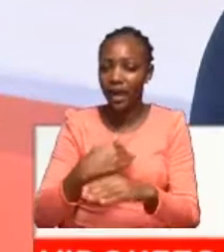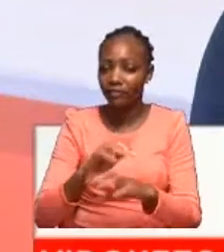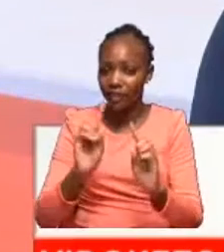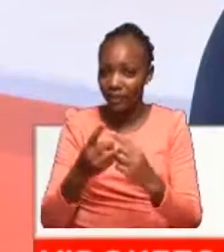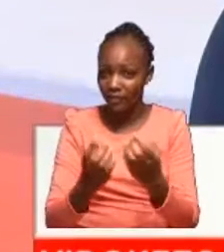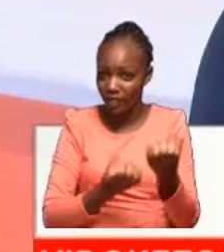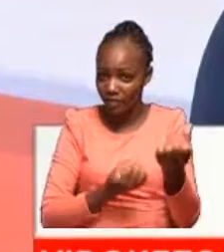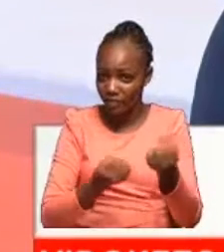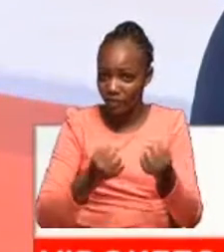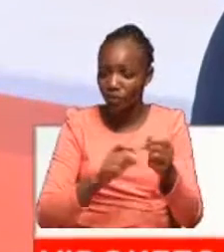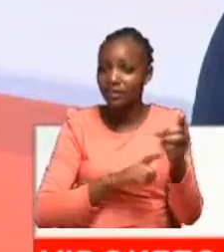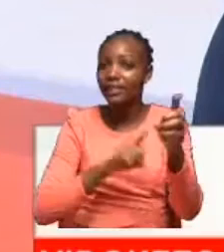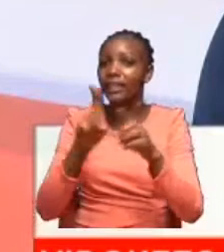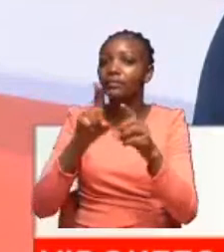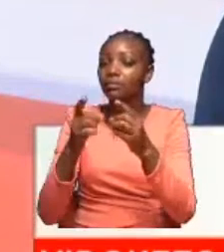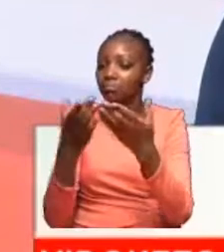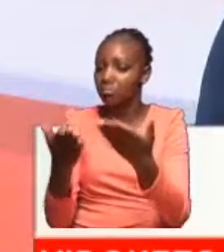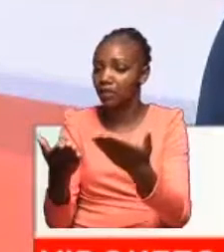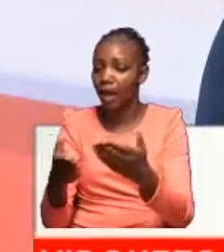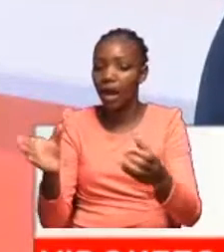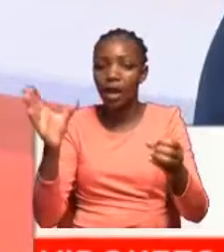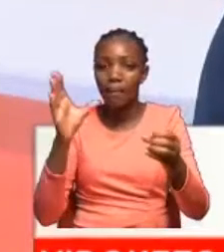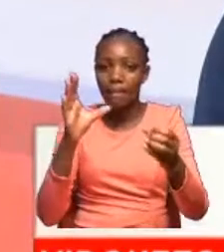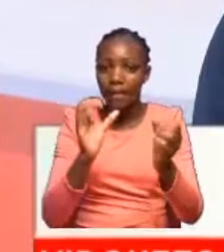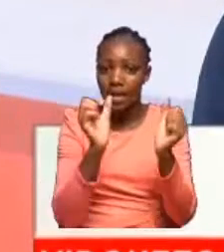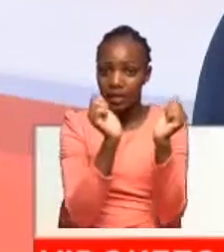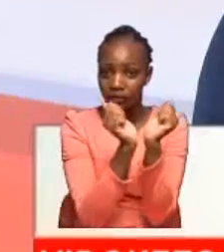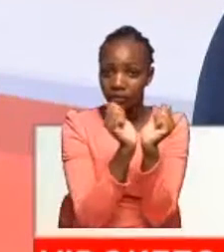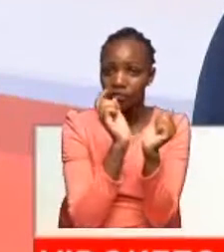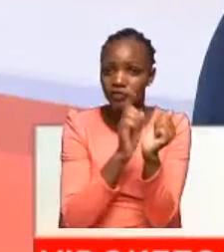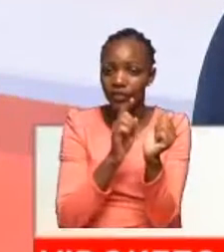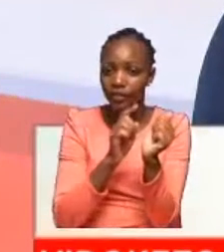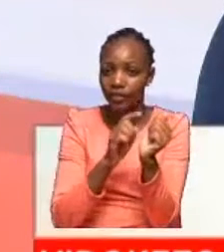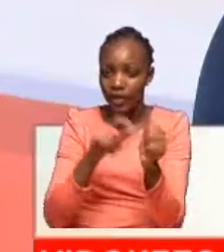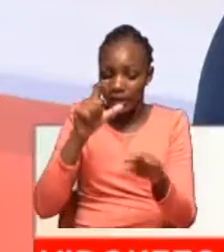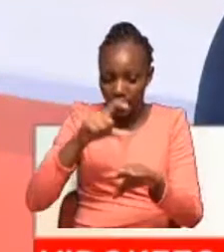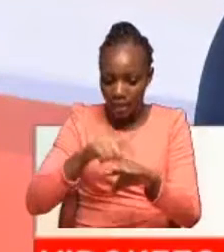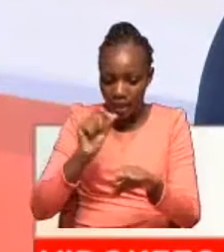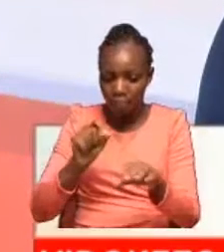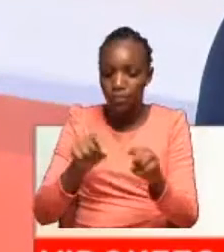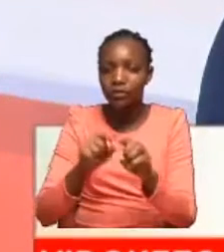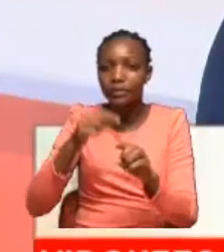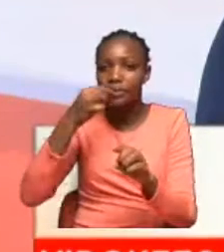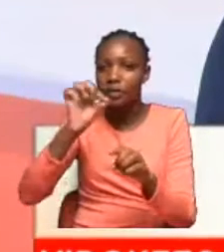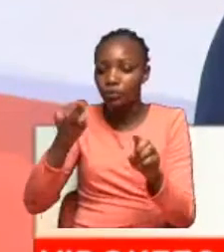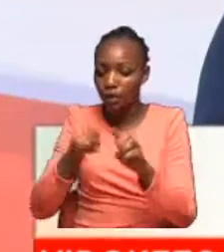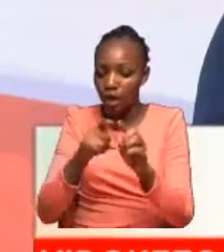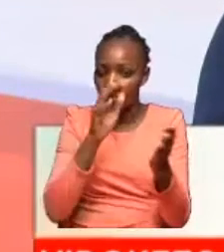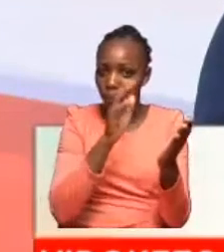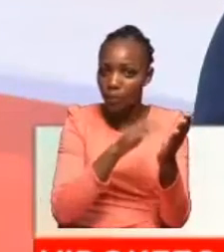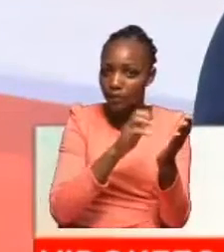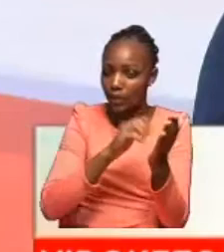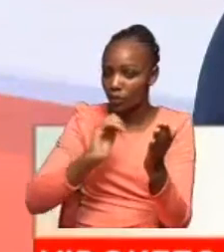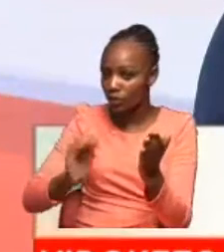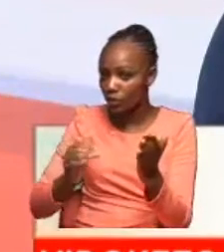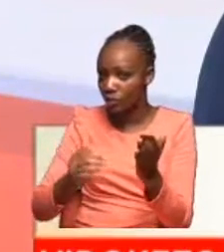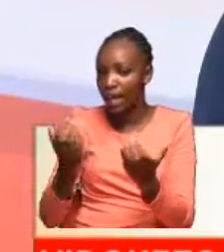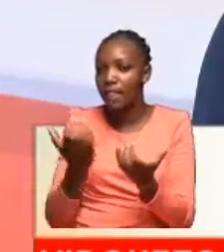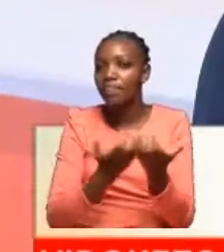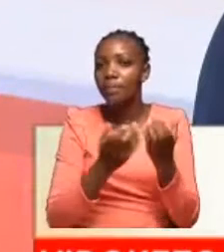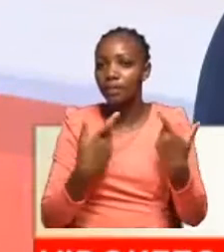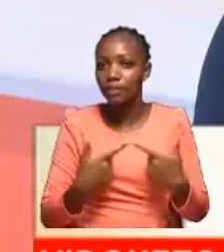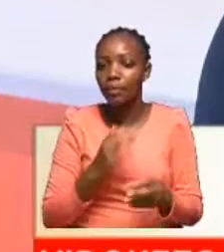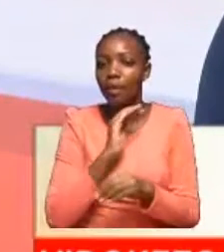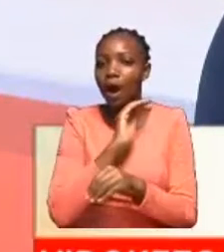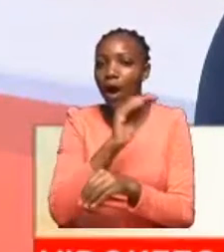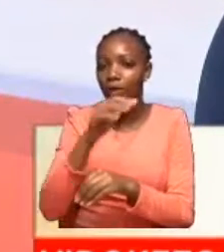ya kusafirisha bidhaa hiyo kukamatwa na polisi katika kaunti za Embu, Kitui na Machakos. Wafanyabiashara hawa wanaitaka